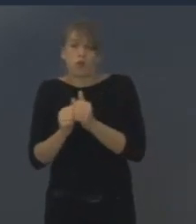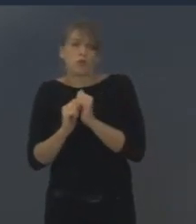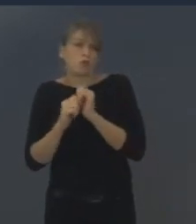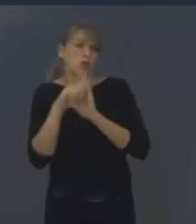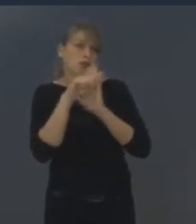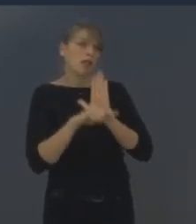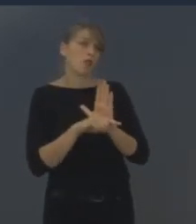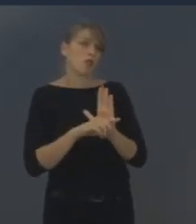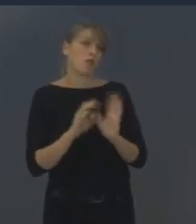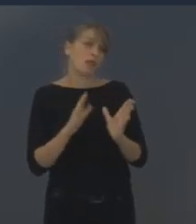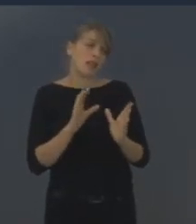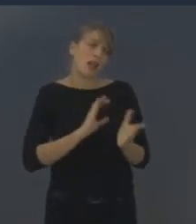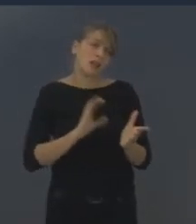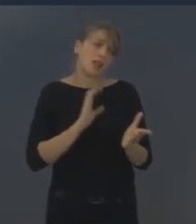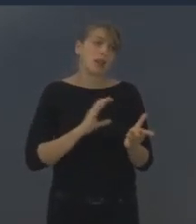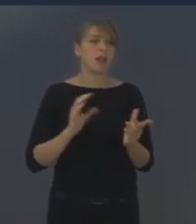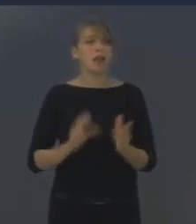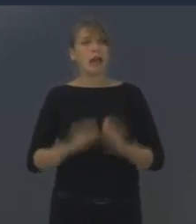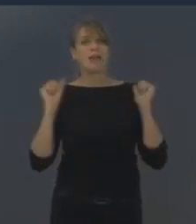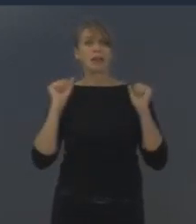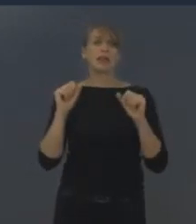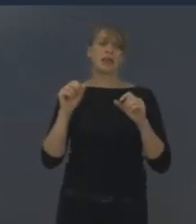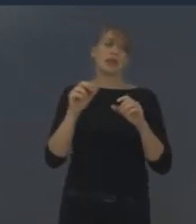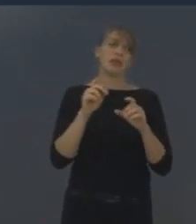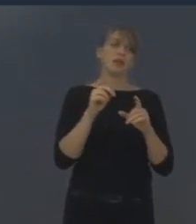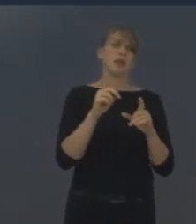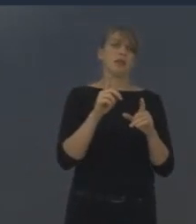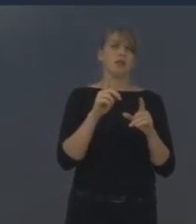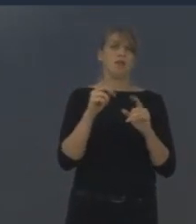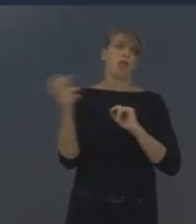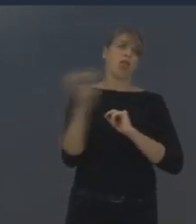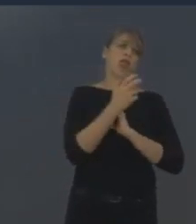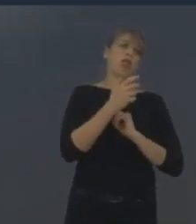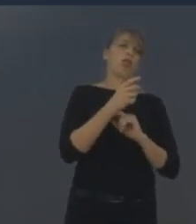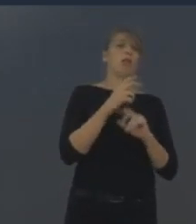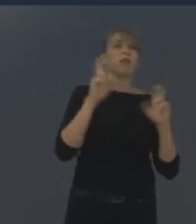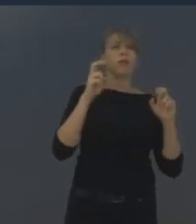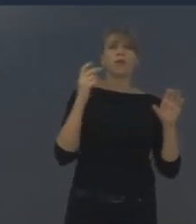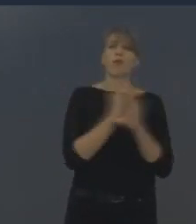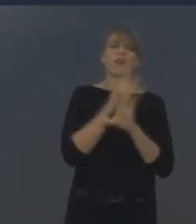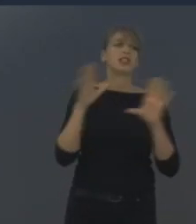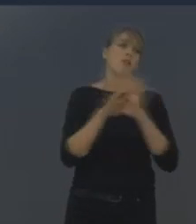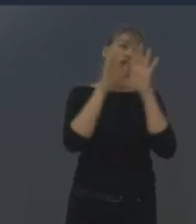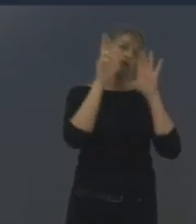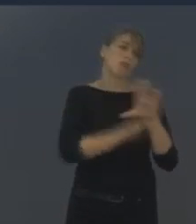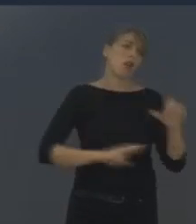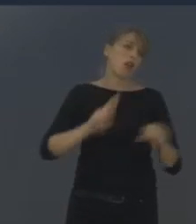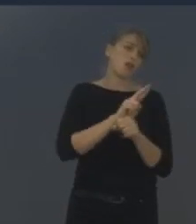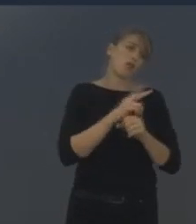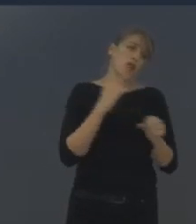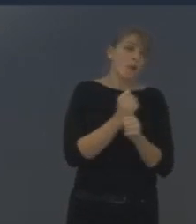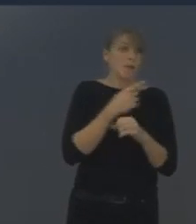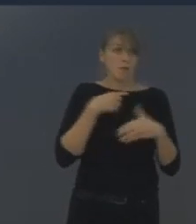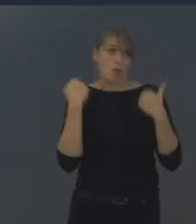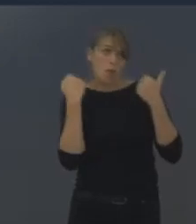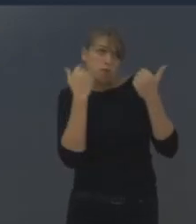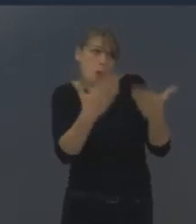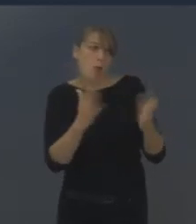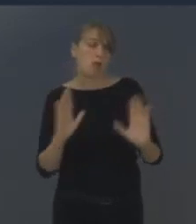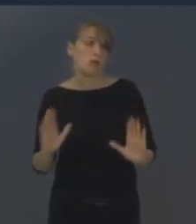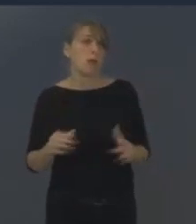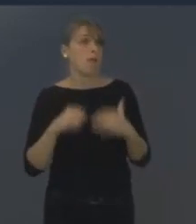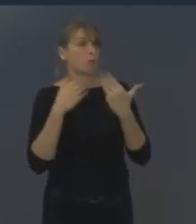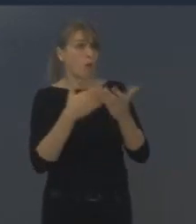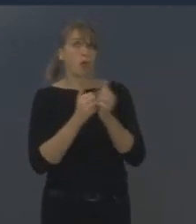dans une certaine mesure, pour éviter à notre région de nouvelles et mauvaises publicités en la matière, nous avons une proposition. Respectez le